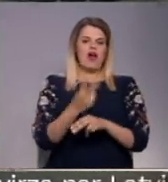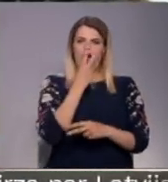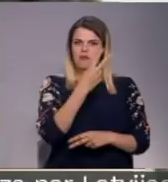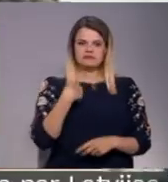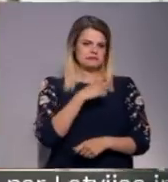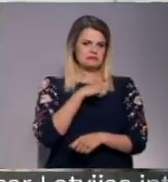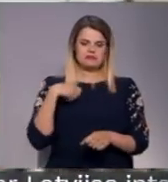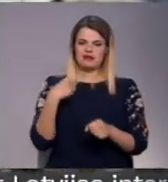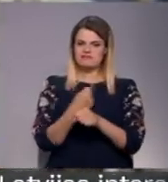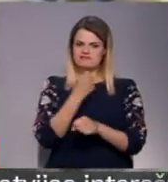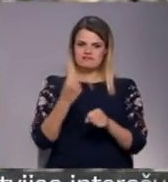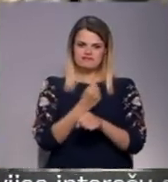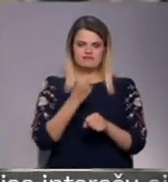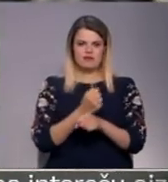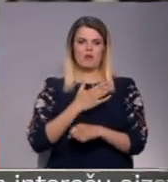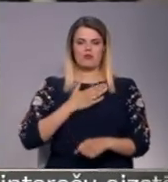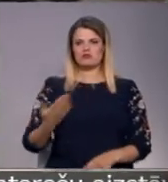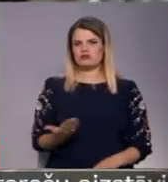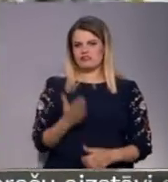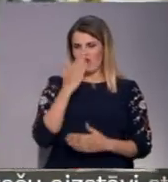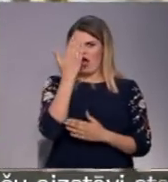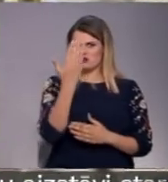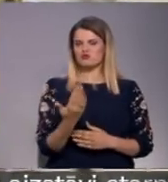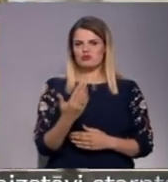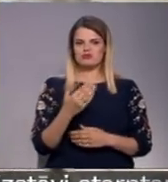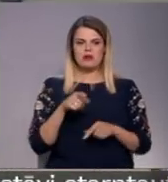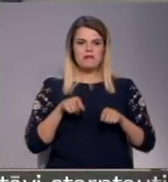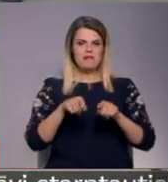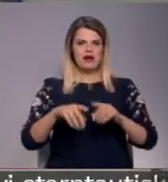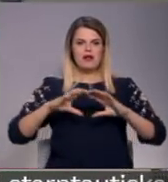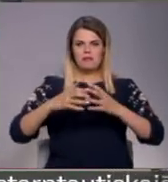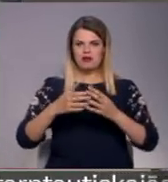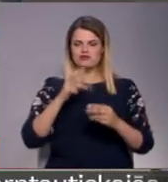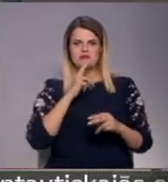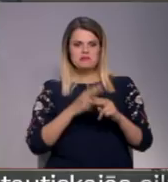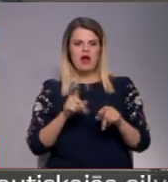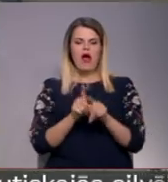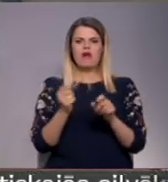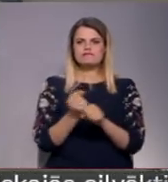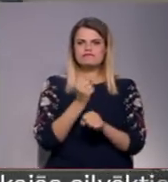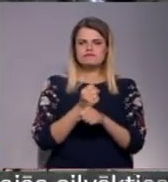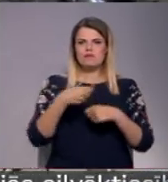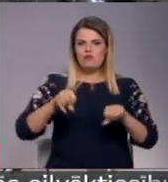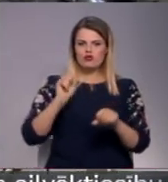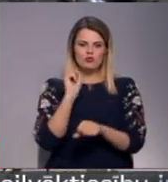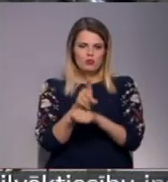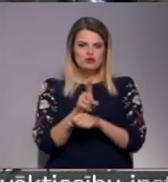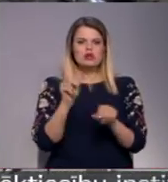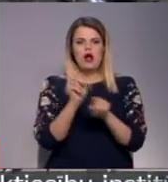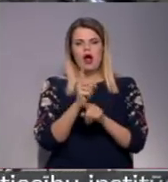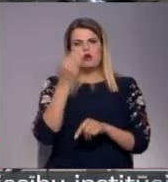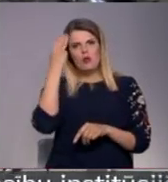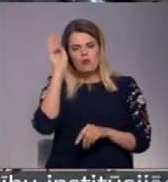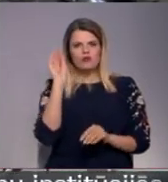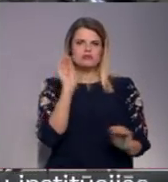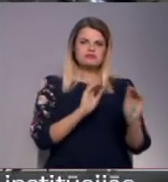tās skulptūras. Tas ir mūsu dzīves atspulgs, paralēlē pasaulē no metāla. Tāpat veidoju motociklus uz pasūtījumu, modernizēju, ieviešu